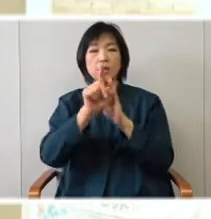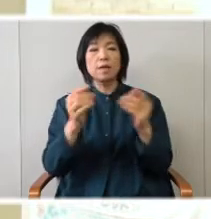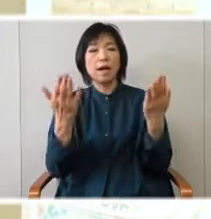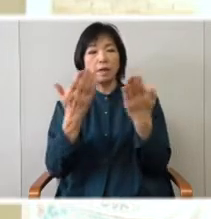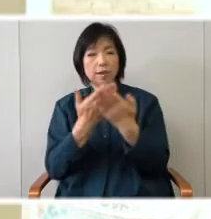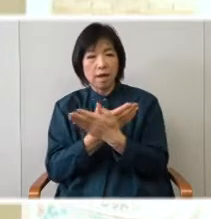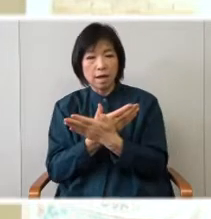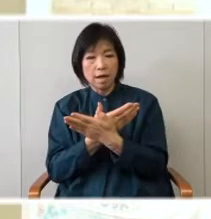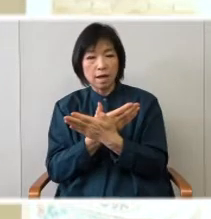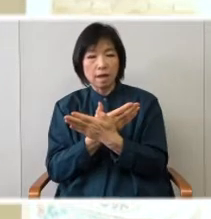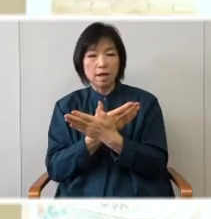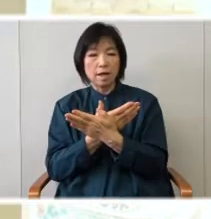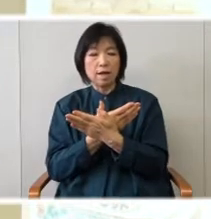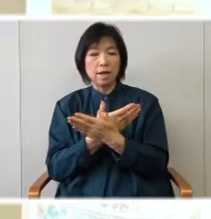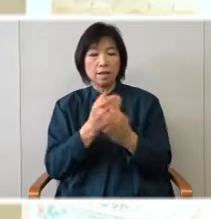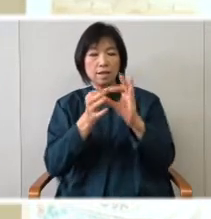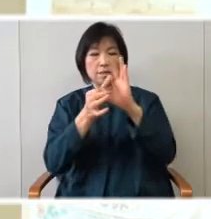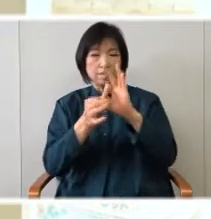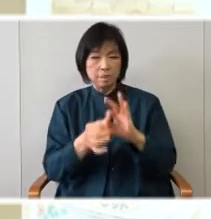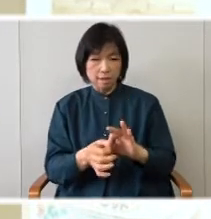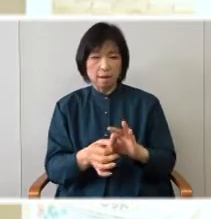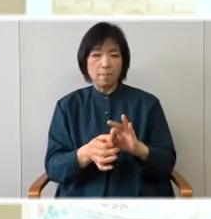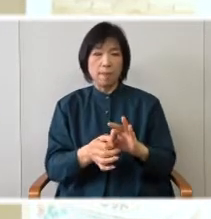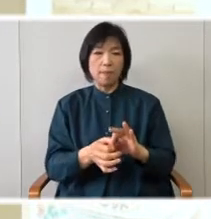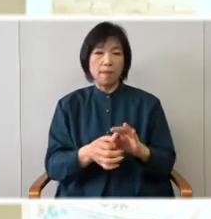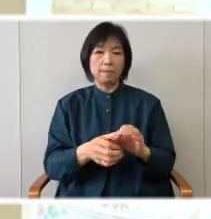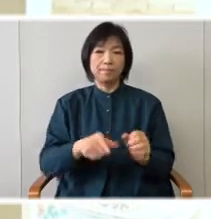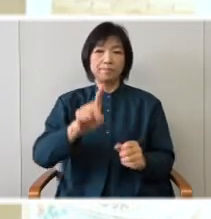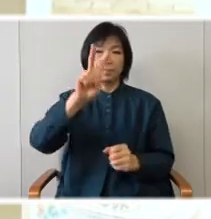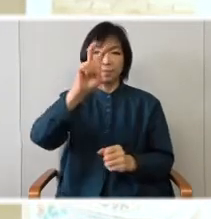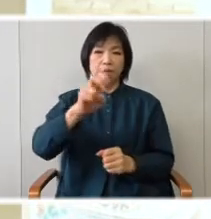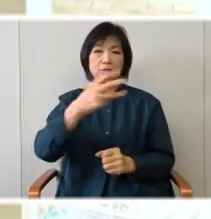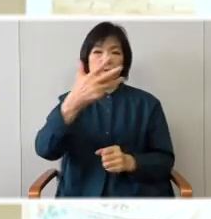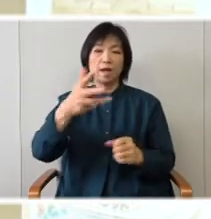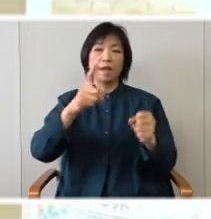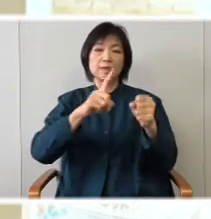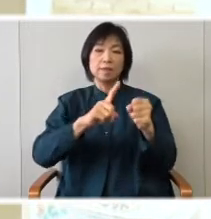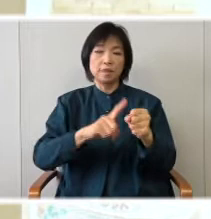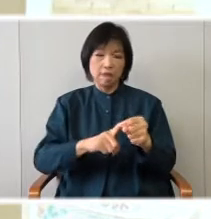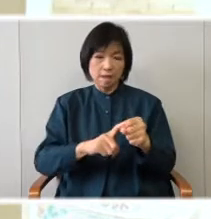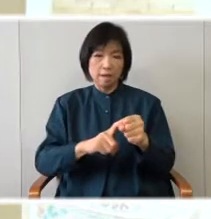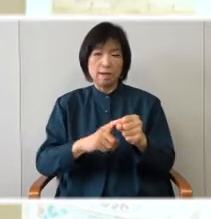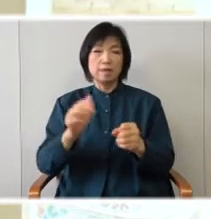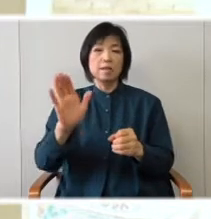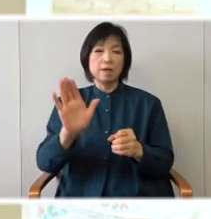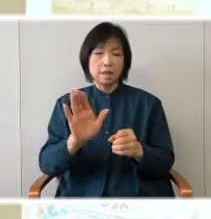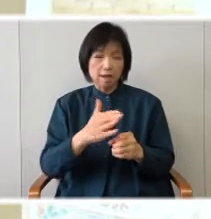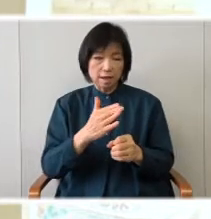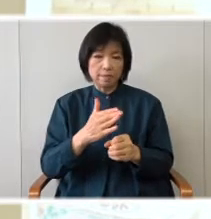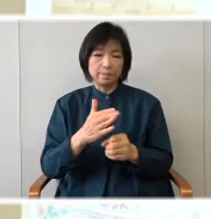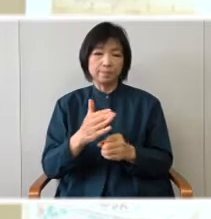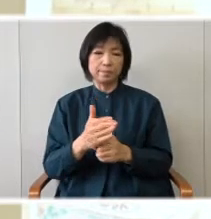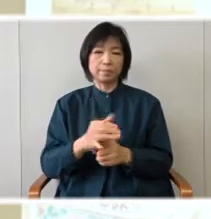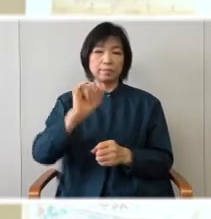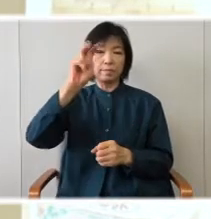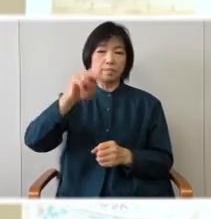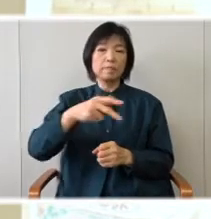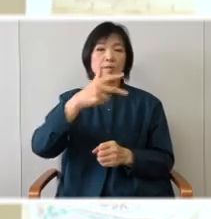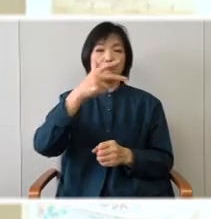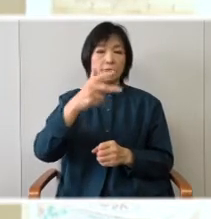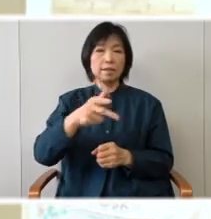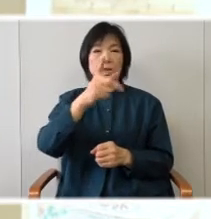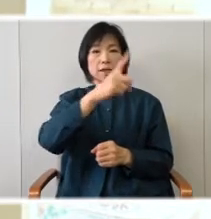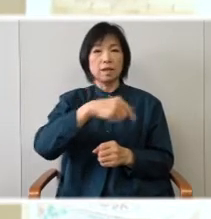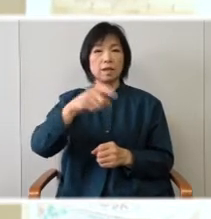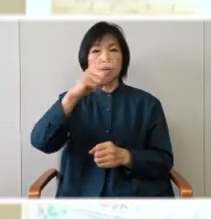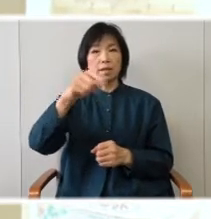成28年の年の12月に稲から減らそう CO2、これを合言葉に稲市二酸化炭素